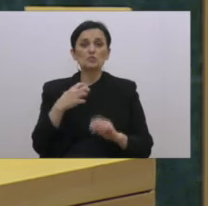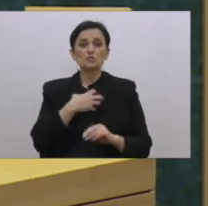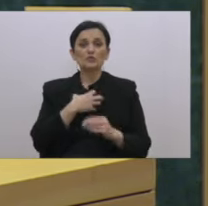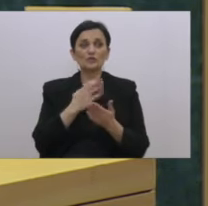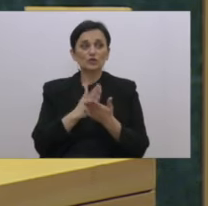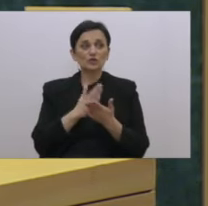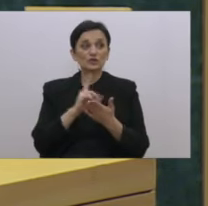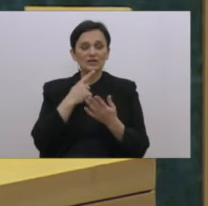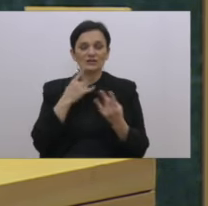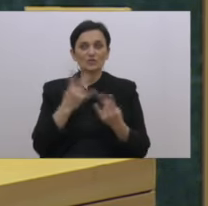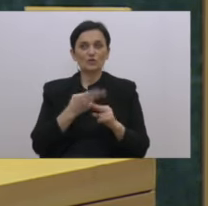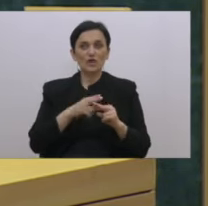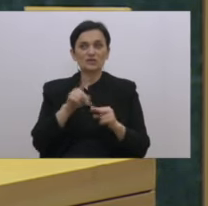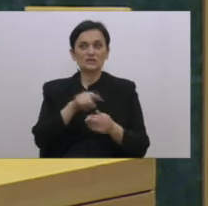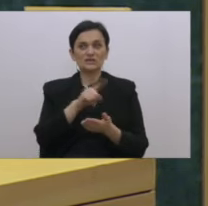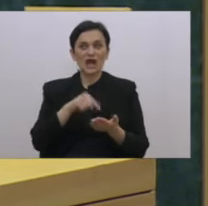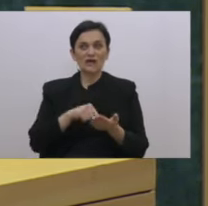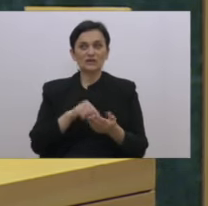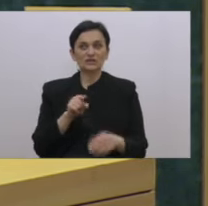მნიშვნელოვანია, რა თქმა უნდა, ეს საკითხი.